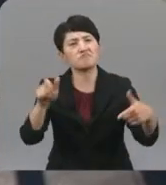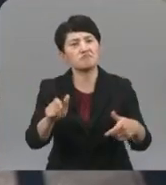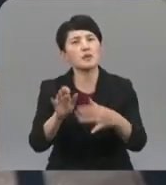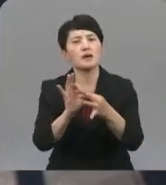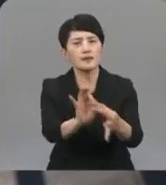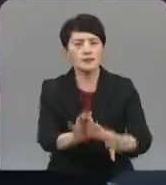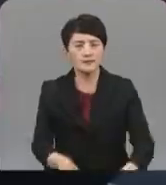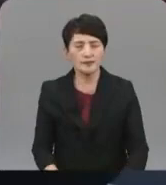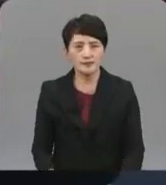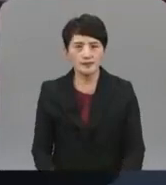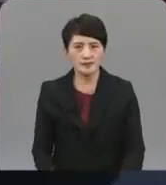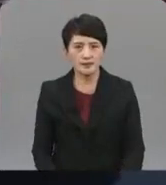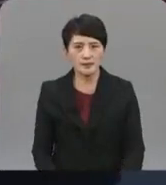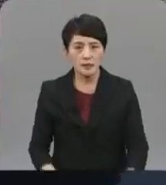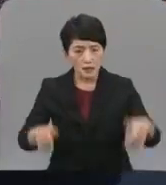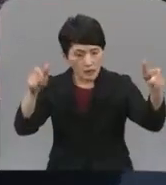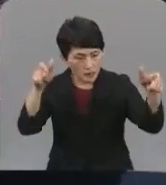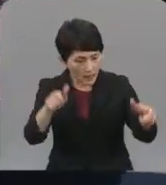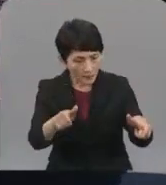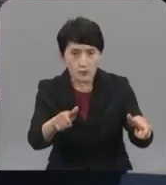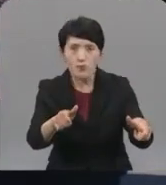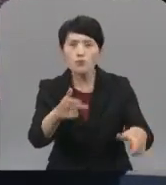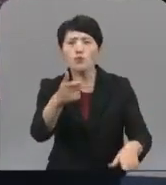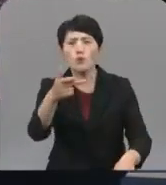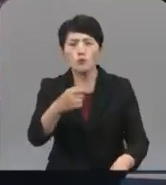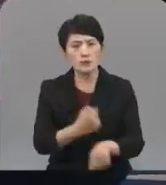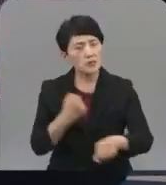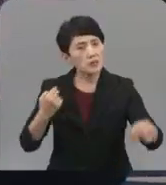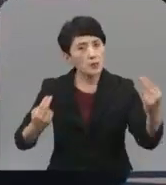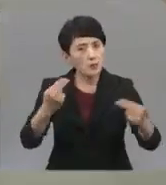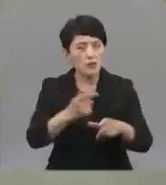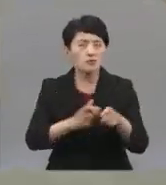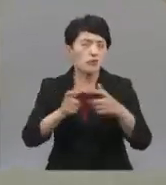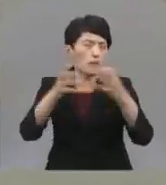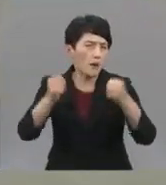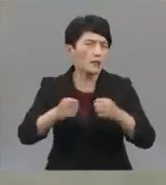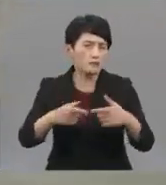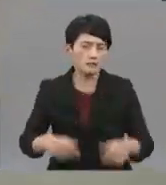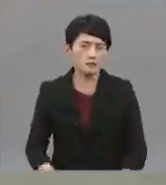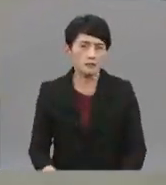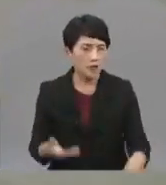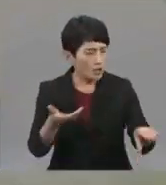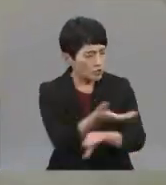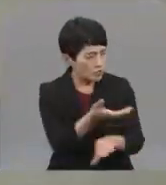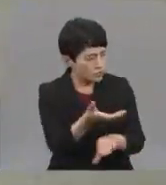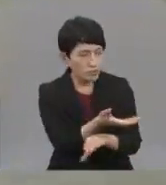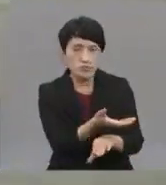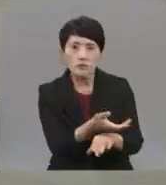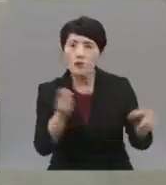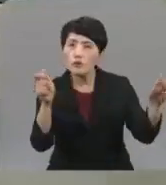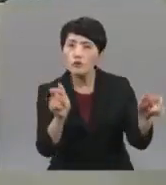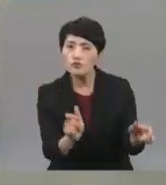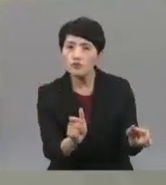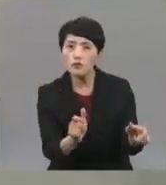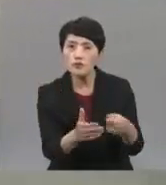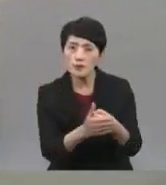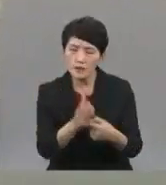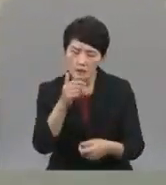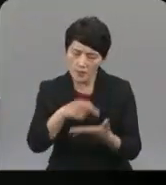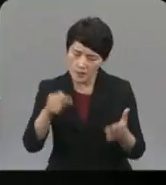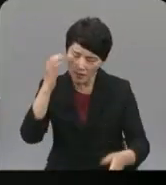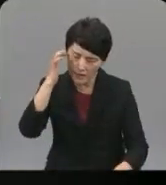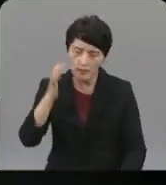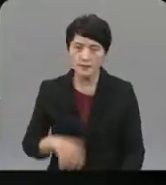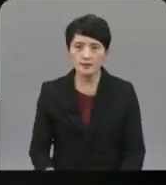324.43亿美元，同比减少16.1%。考虑开工天数影响的日均出口额也下滑